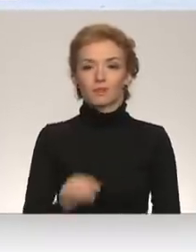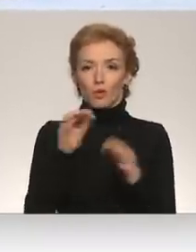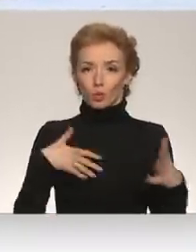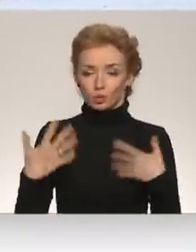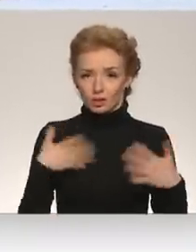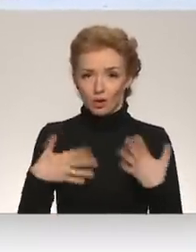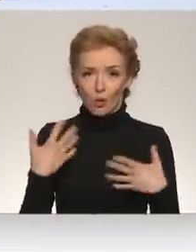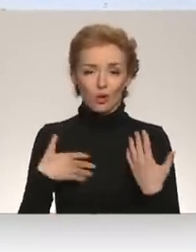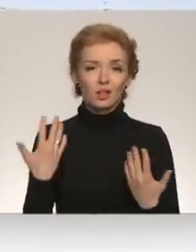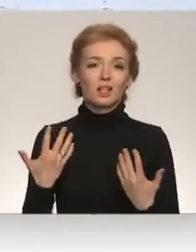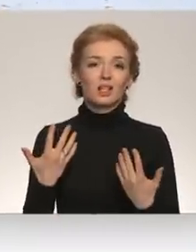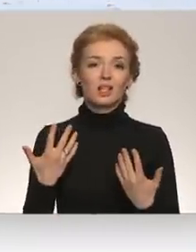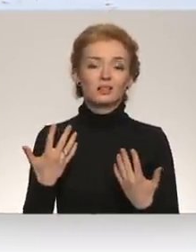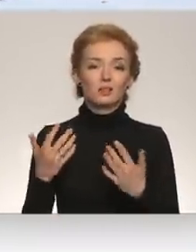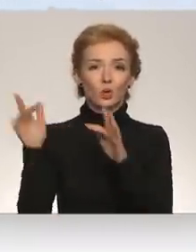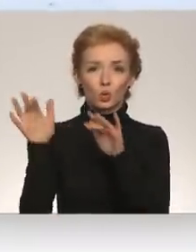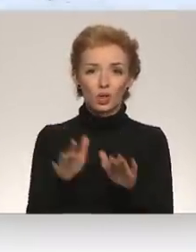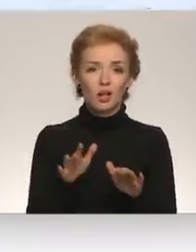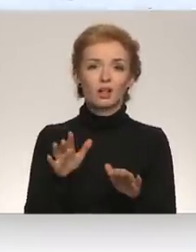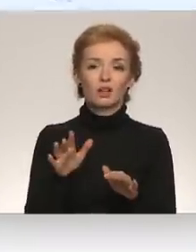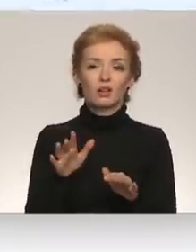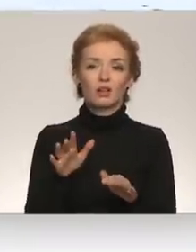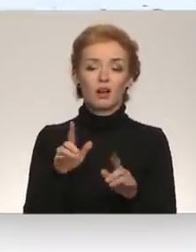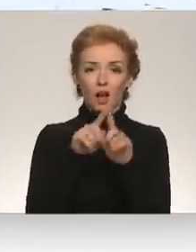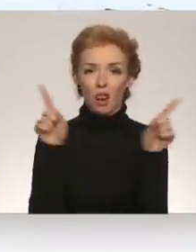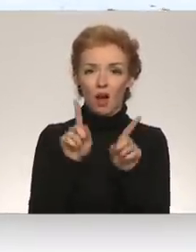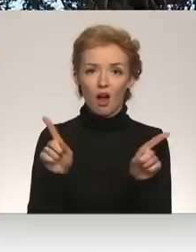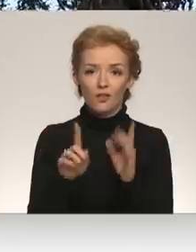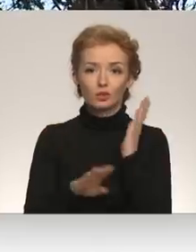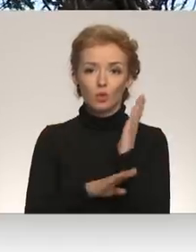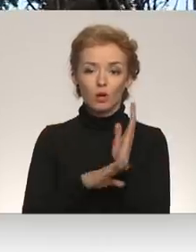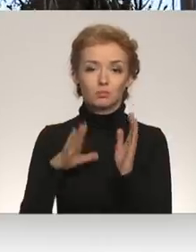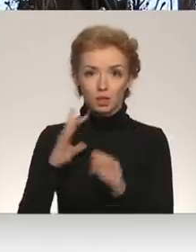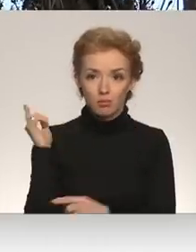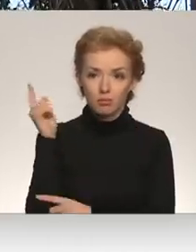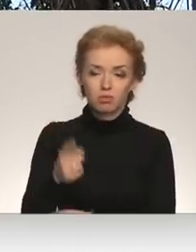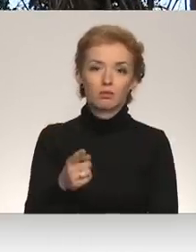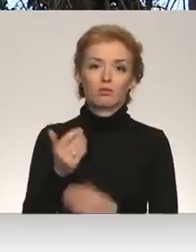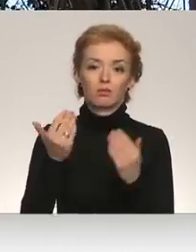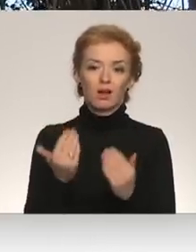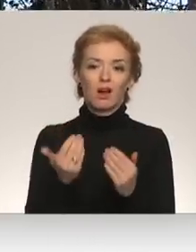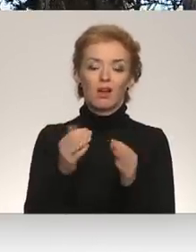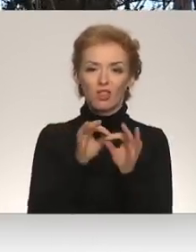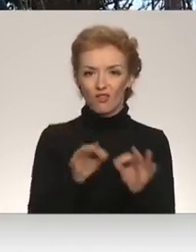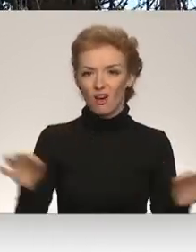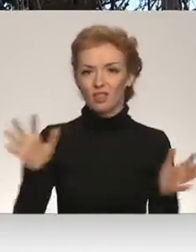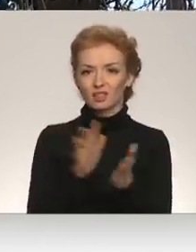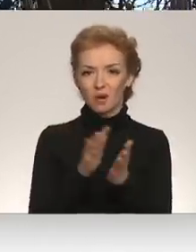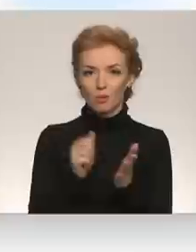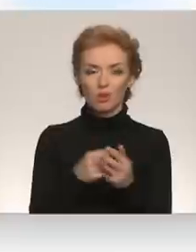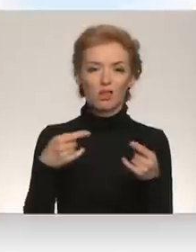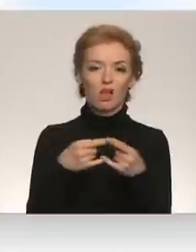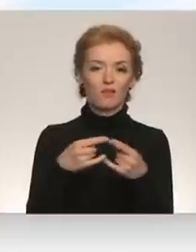Sanervozējos, tas ir rudenī akal bija kļava koks uz māju. Tagad vade sabojāti,